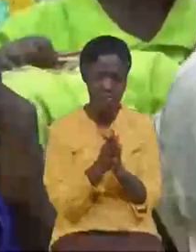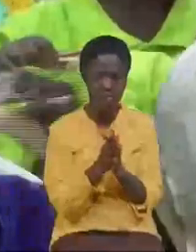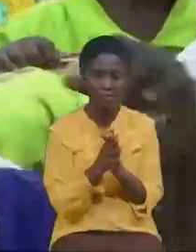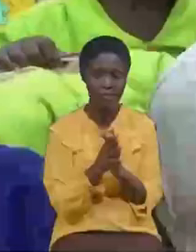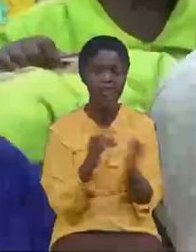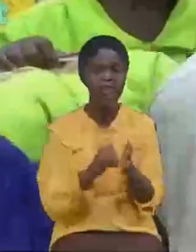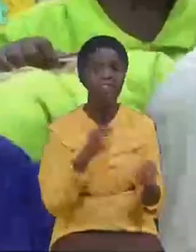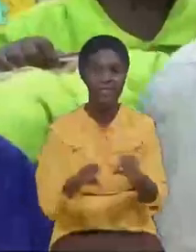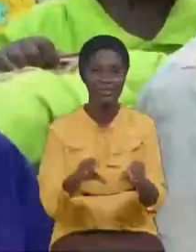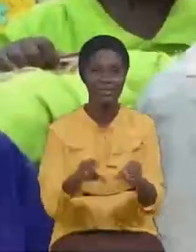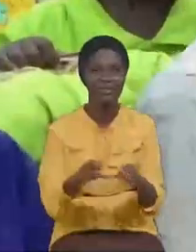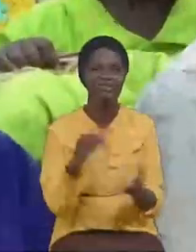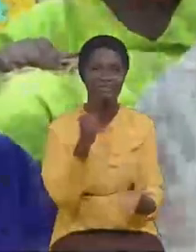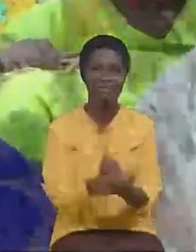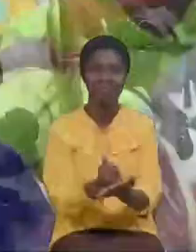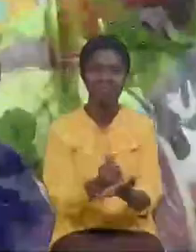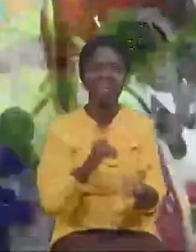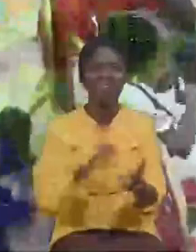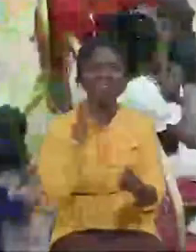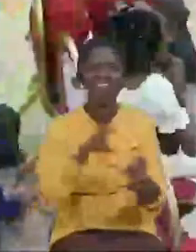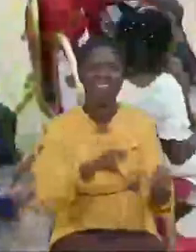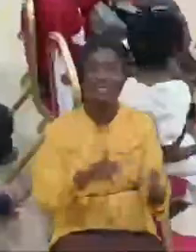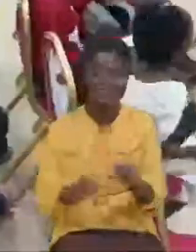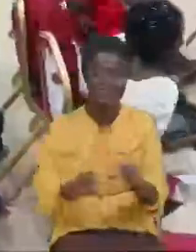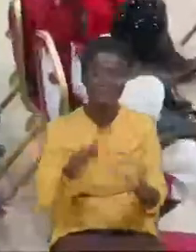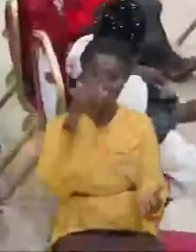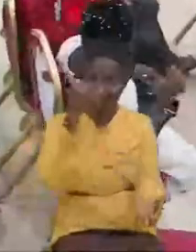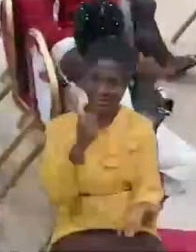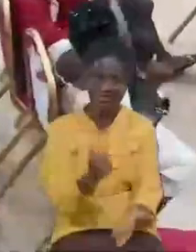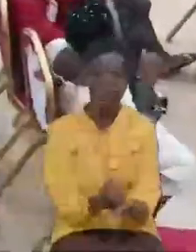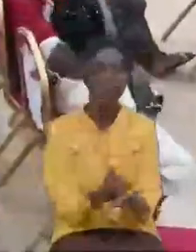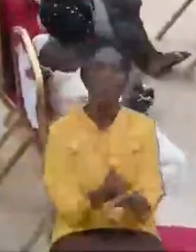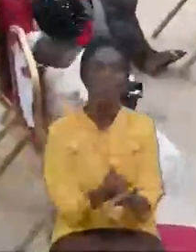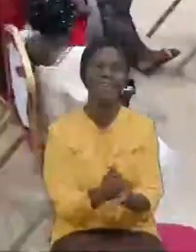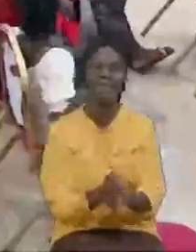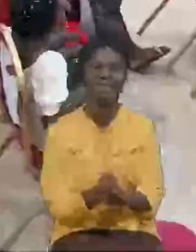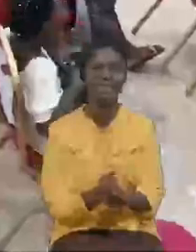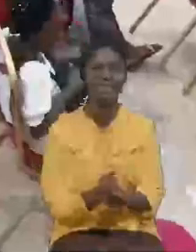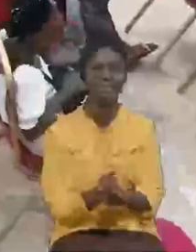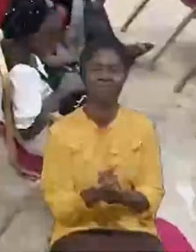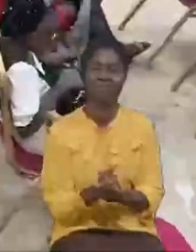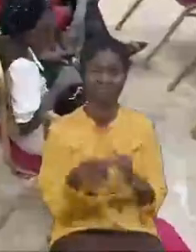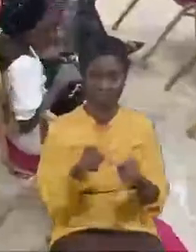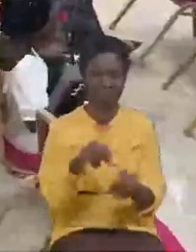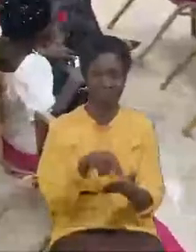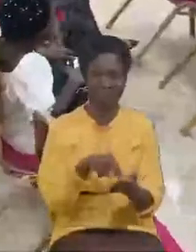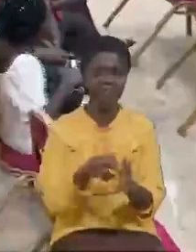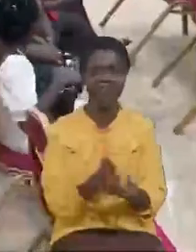C'est fait. Je dis c'est fait. Toujours debout.